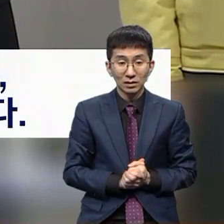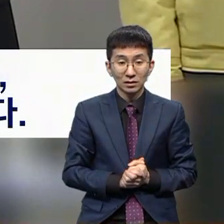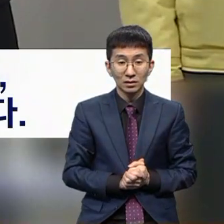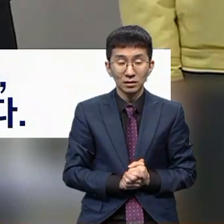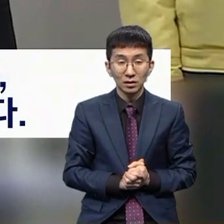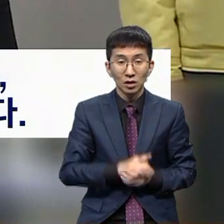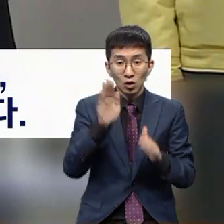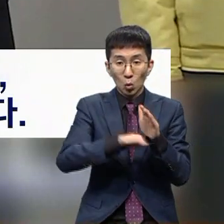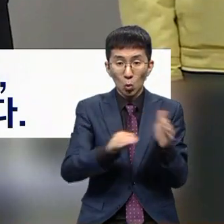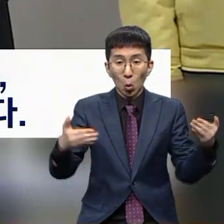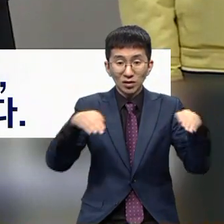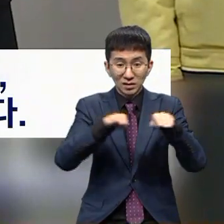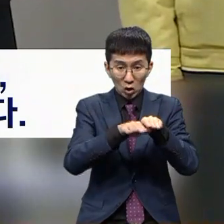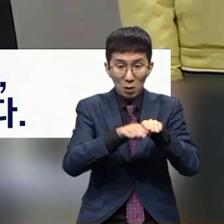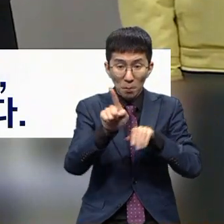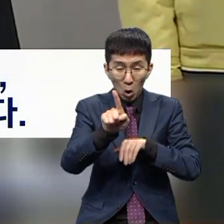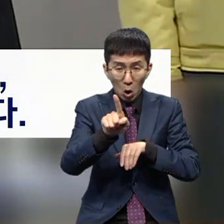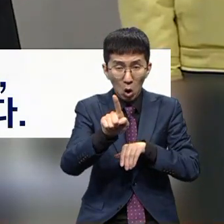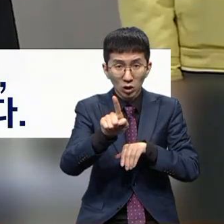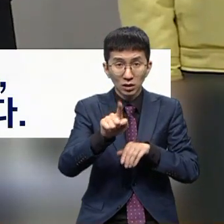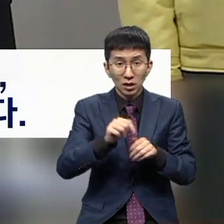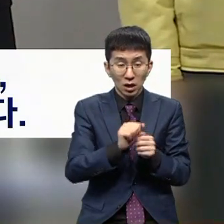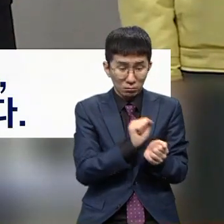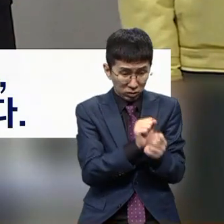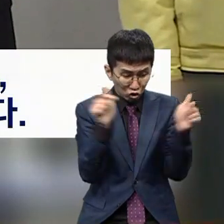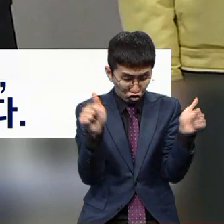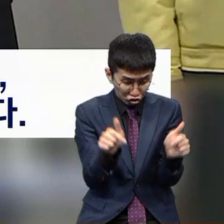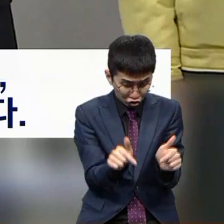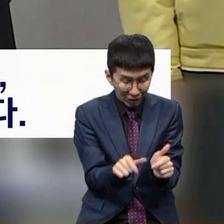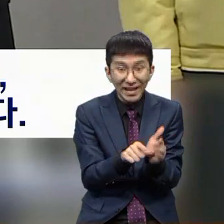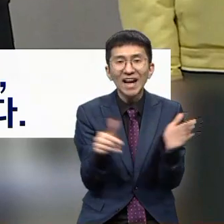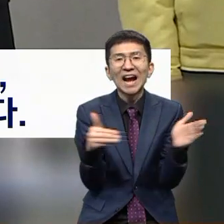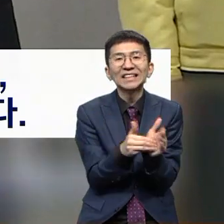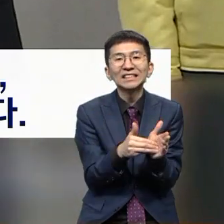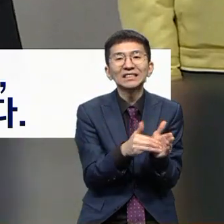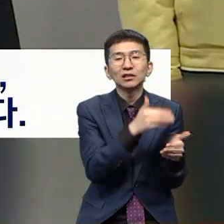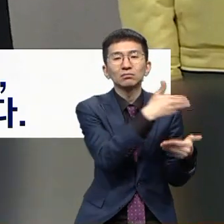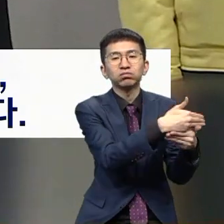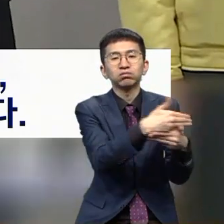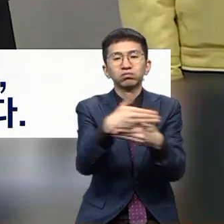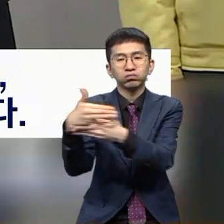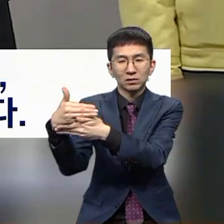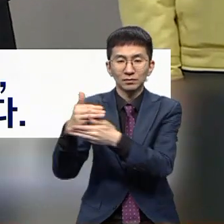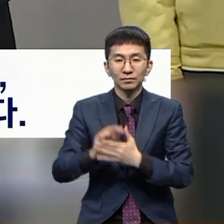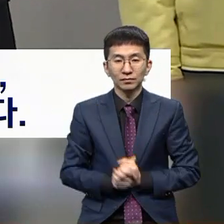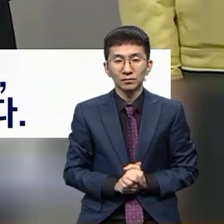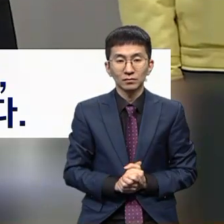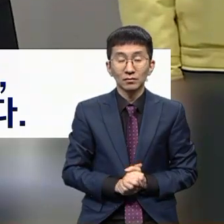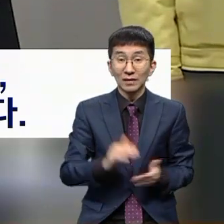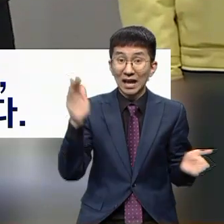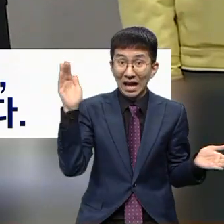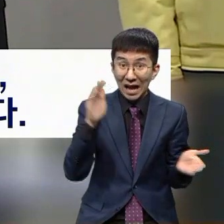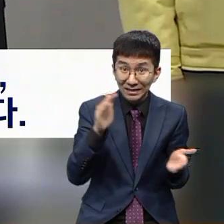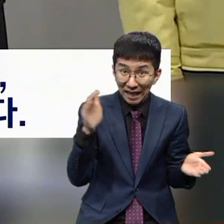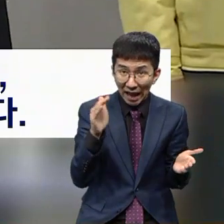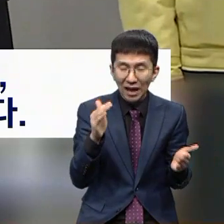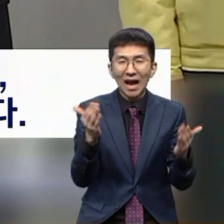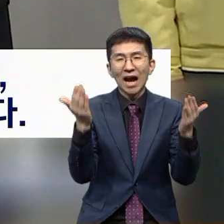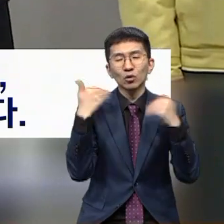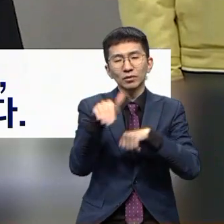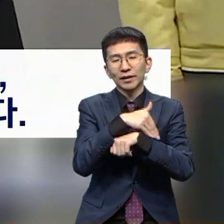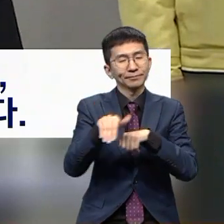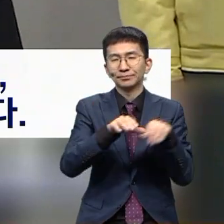공공시설은 사태가 진정될 때까지 잠정 폐쇄할 예정이며 학생들이 등교를